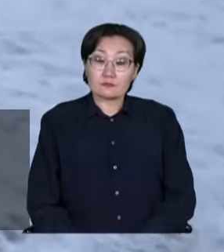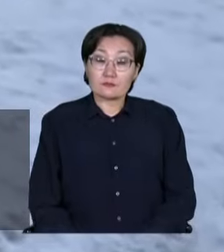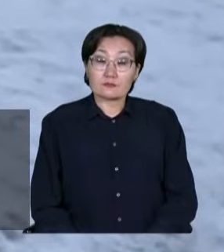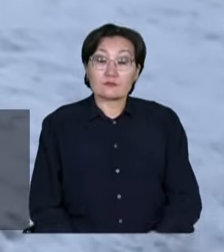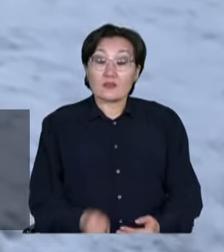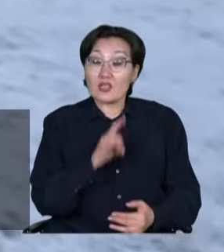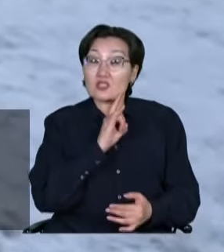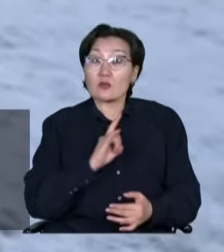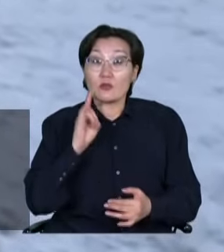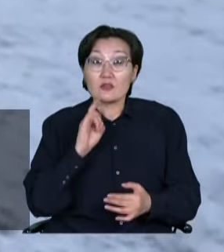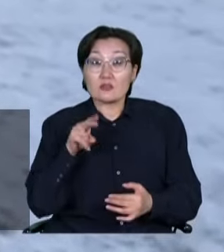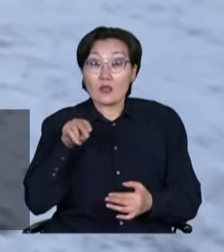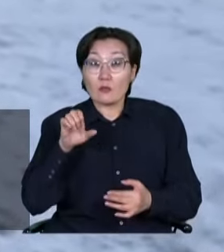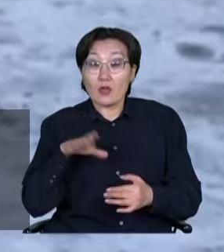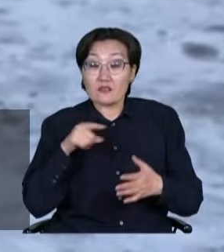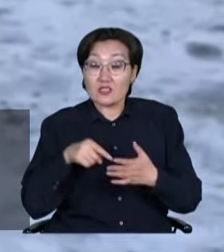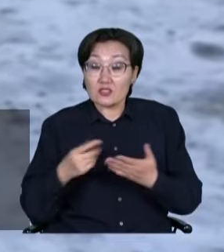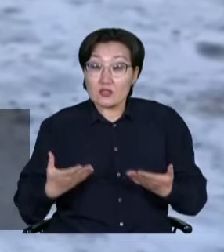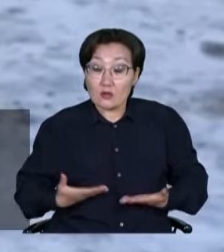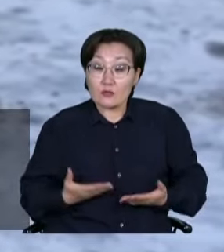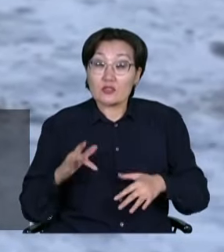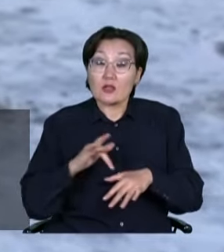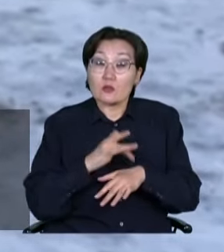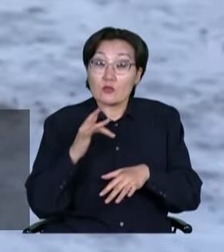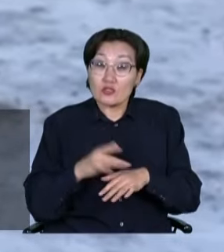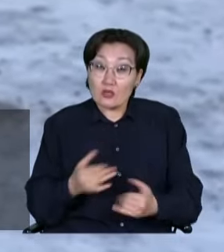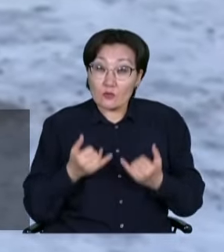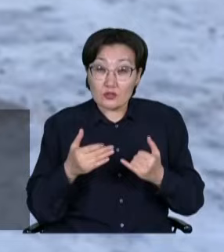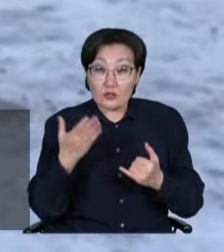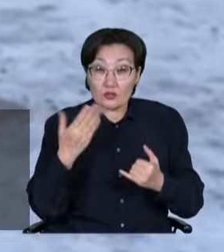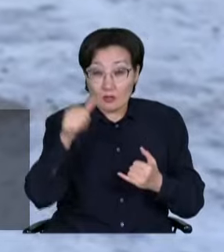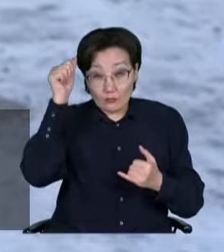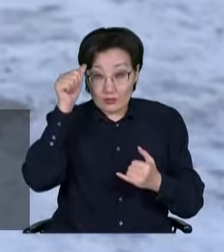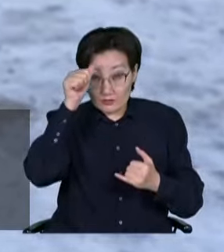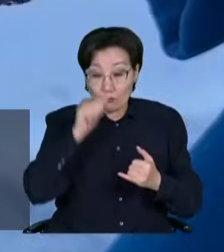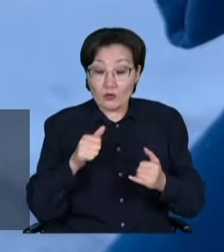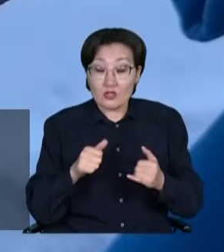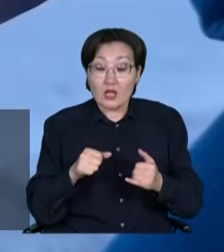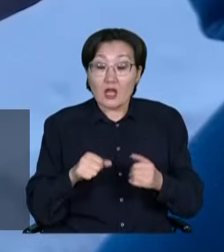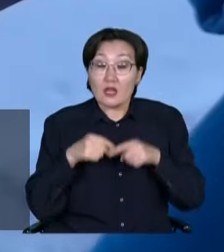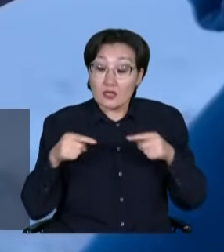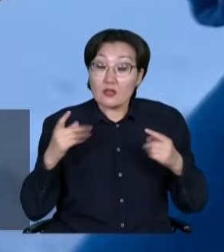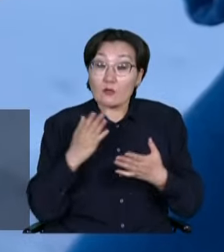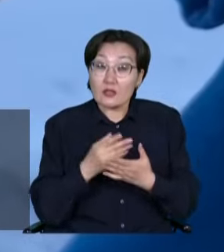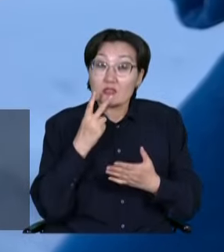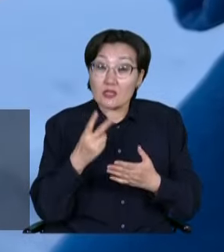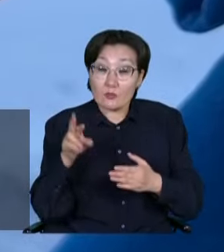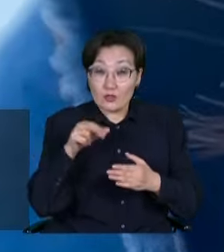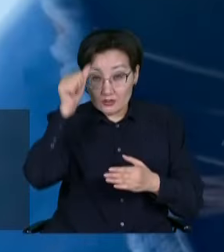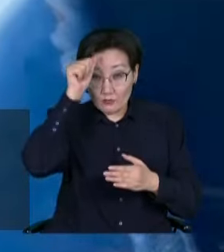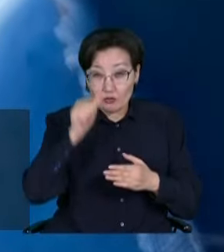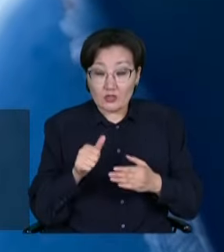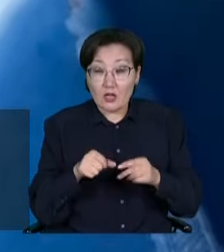Муслима Шалабаева Сатбаев қаласының тұрғыны, коммуналдық қызметтер үшін өткен аймен салыстырғанда әжептәуір айырмашылықты байқаған ол қаңтар айында